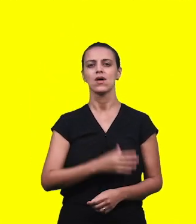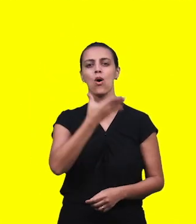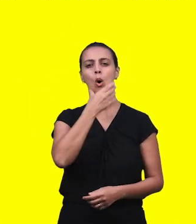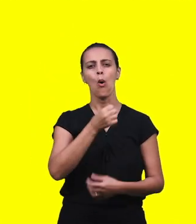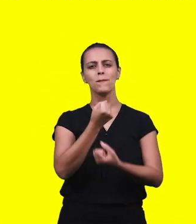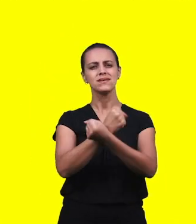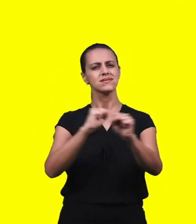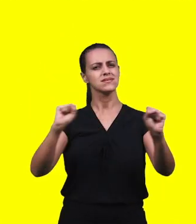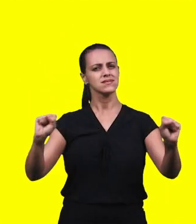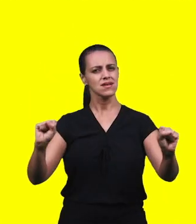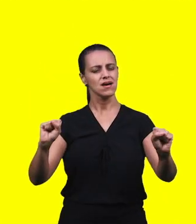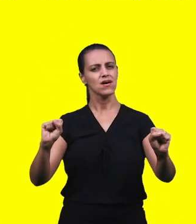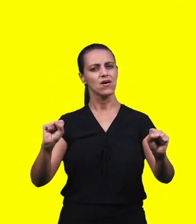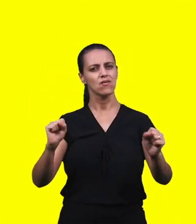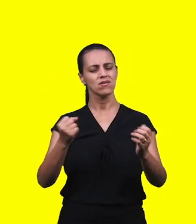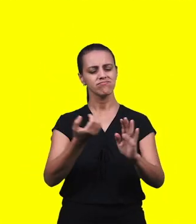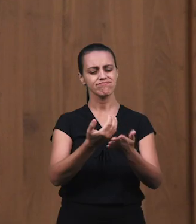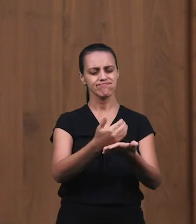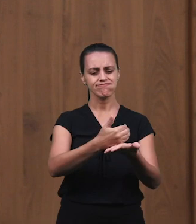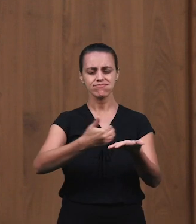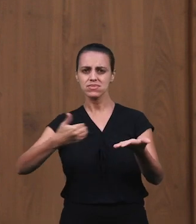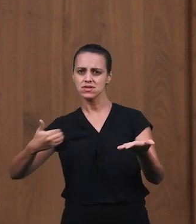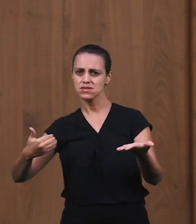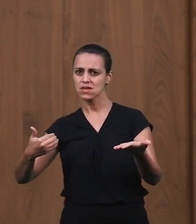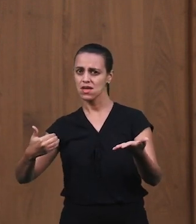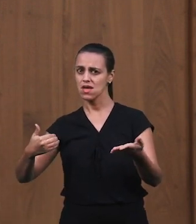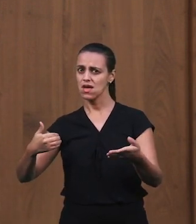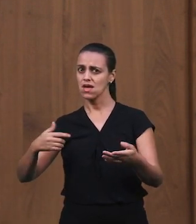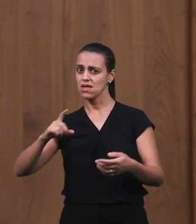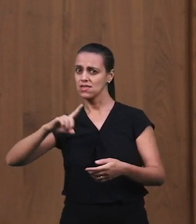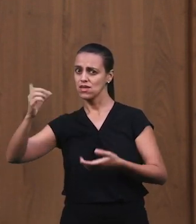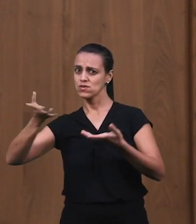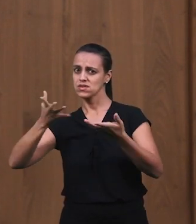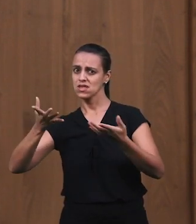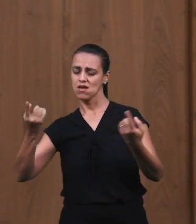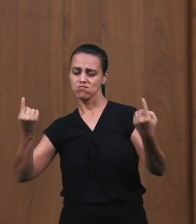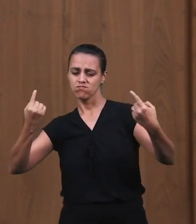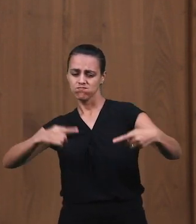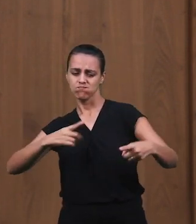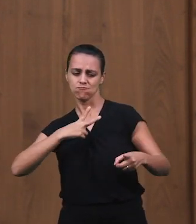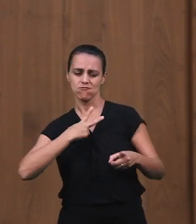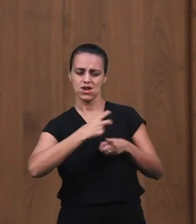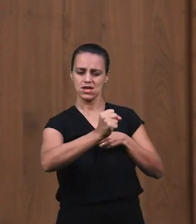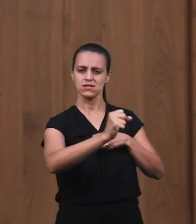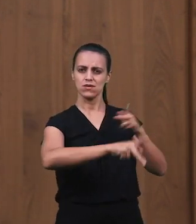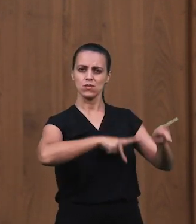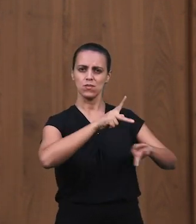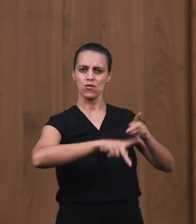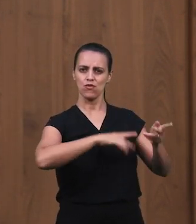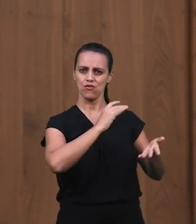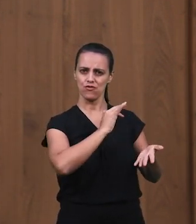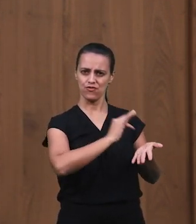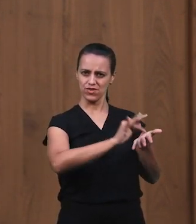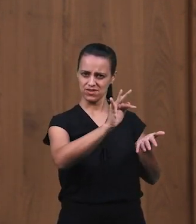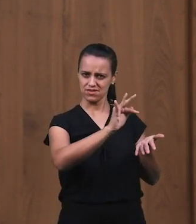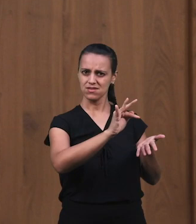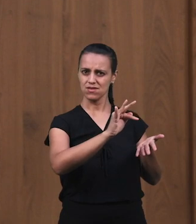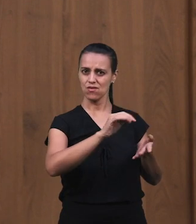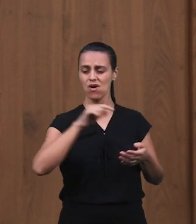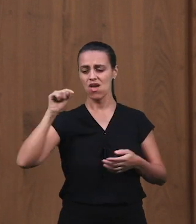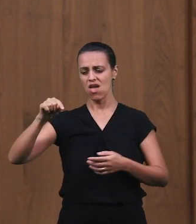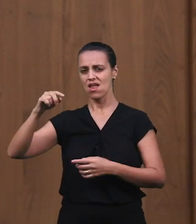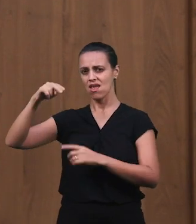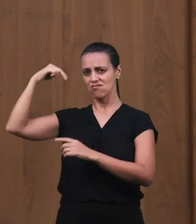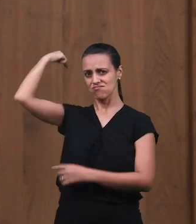l'encourager. Samson a été séparé par Dieu pour vaincre le peuple philistin. Samson était nazaréen. Il a été